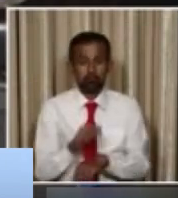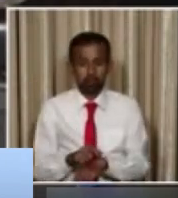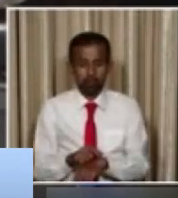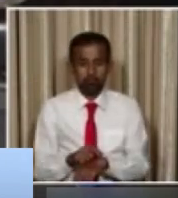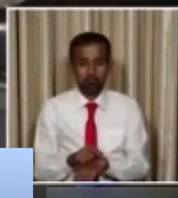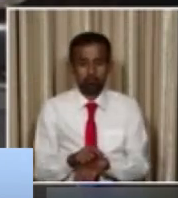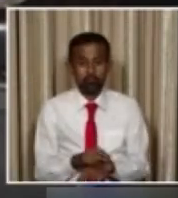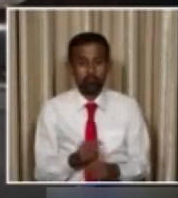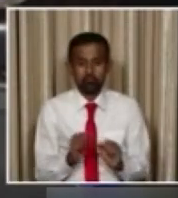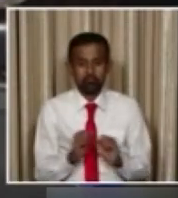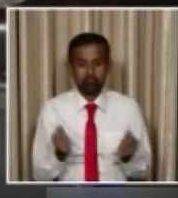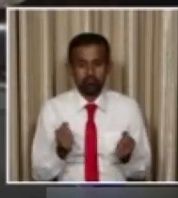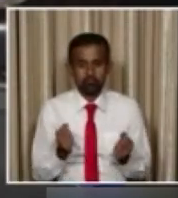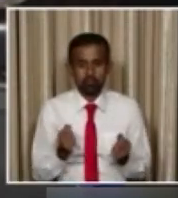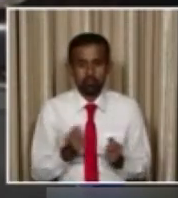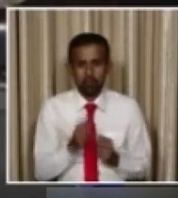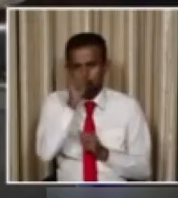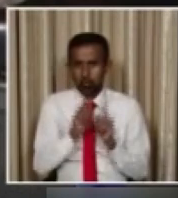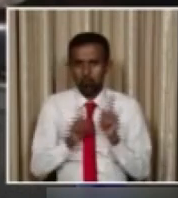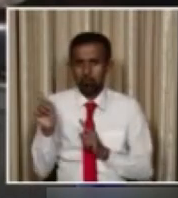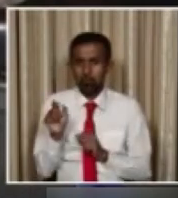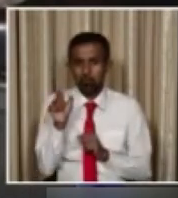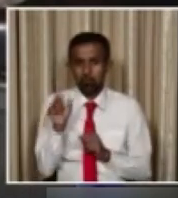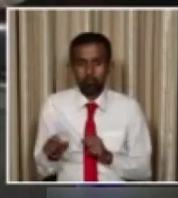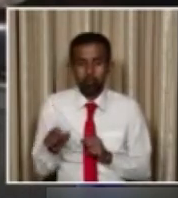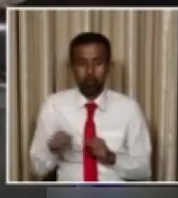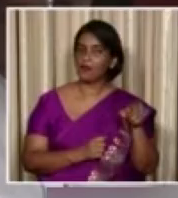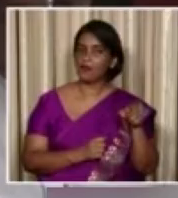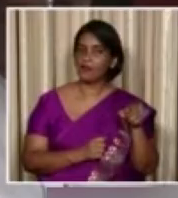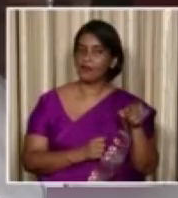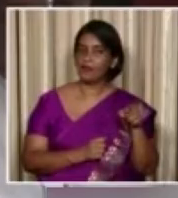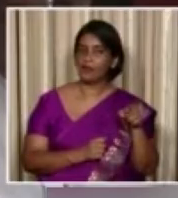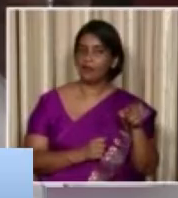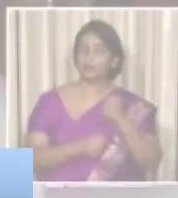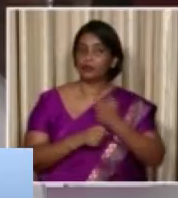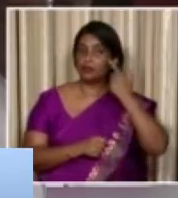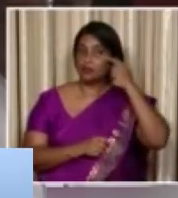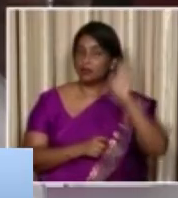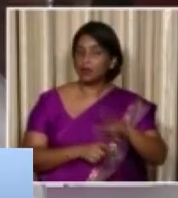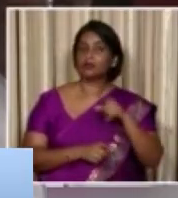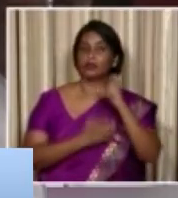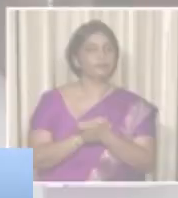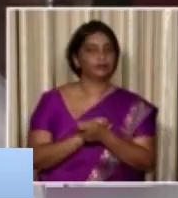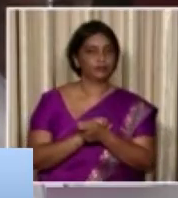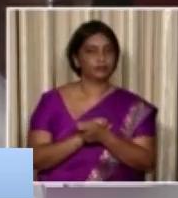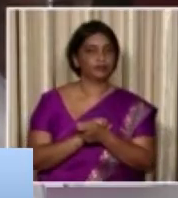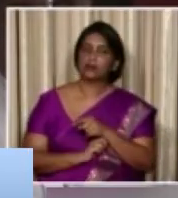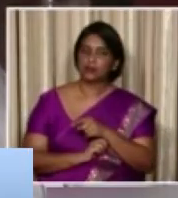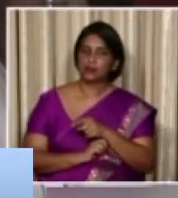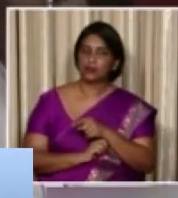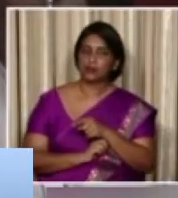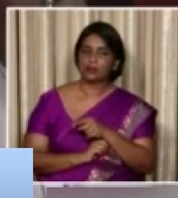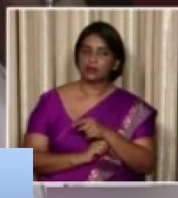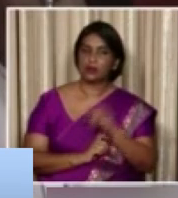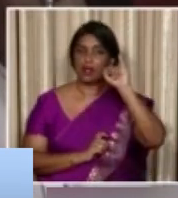වෙලාවේ ගේම ගහන්න නැතුව මගහැරලා ගිය මිනිස්සු තමයි අද ගේම් කාරයෝ ගැන කතා කරන්නේ. ආණ්ඩුව බලාපොරොත්තු වෙන වියස්ථා සංශෝධනය ඒ කියන්නේ